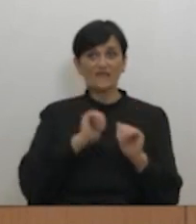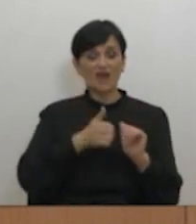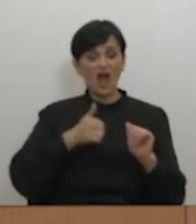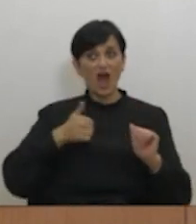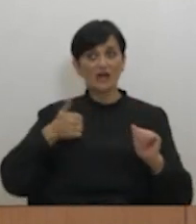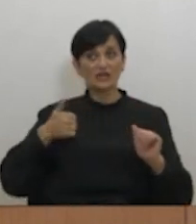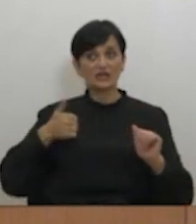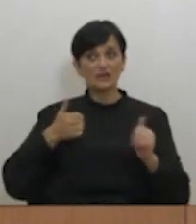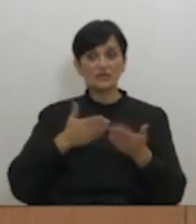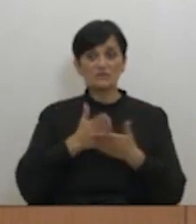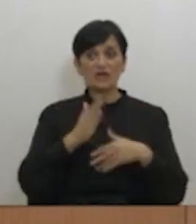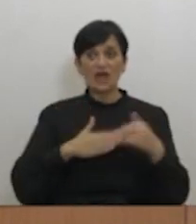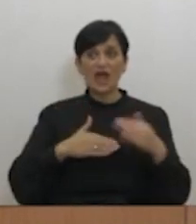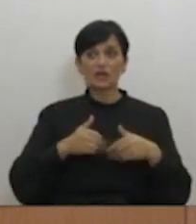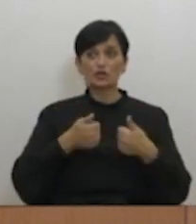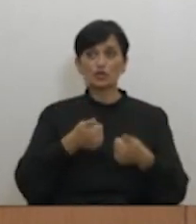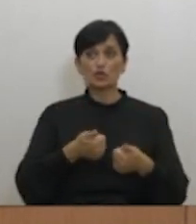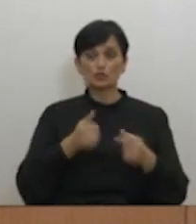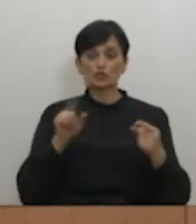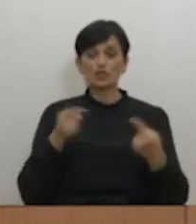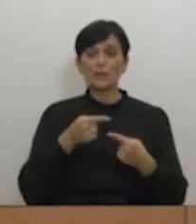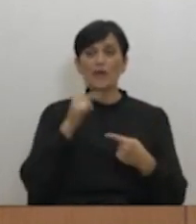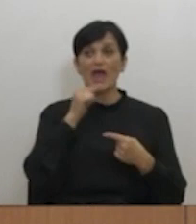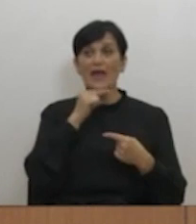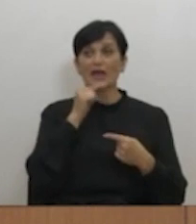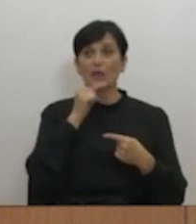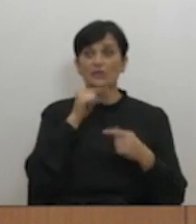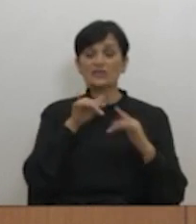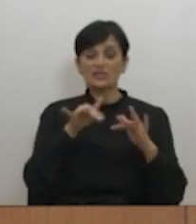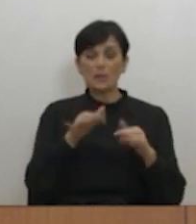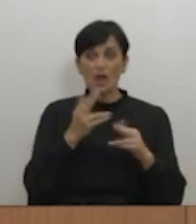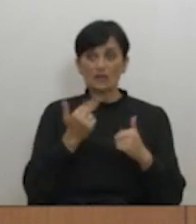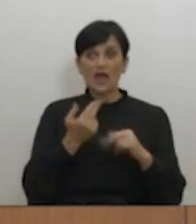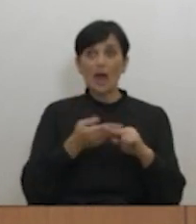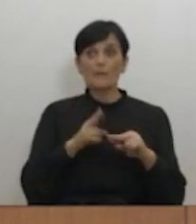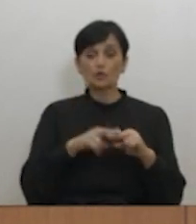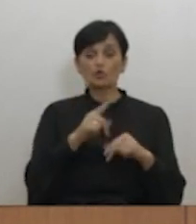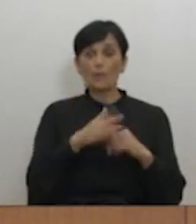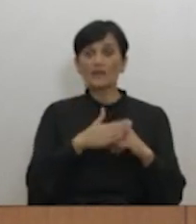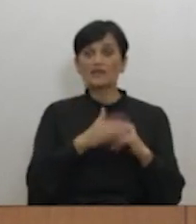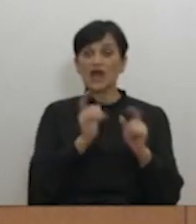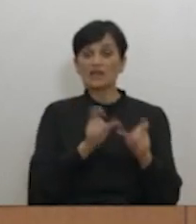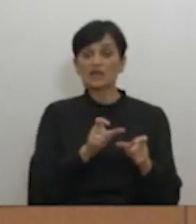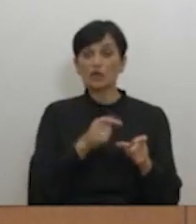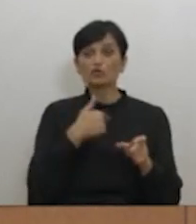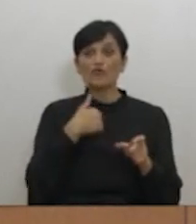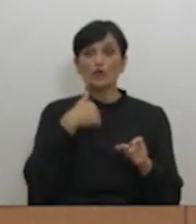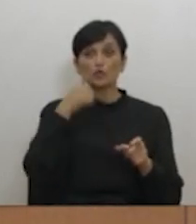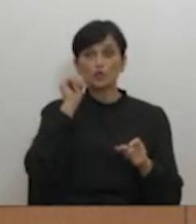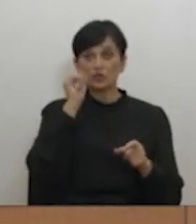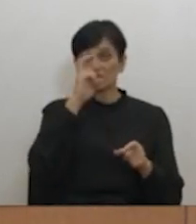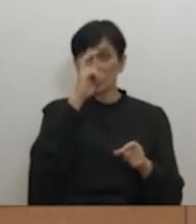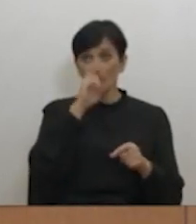მიზნით ხელშეწყობა, შესაბამისი ეკონომიკური საქმიანობა და ამისტომ დასანქცირდა. ჩვენ გუშინ